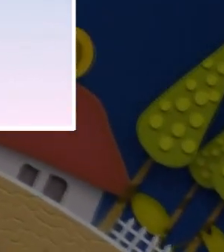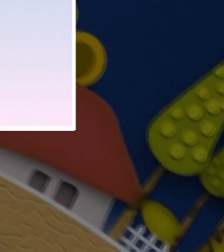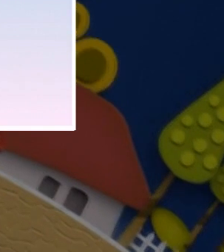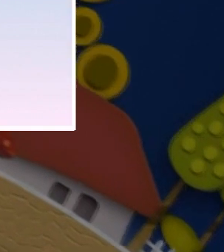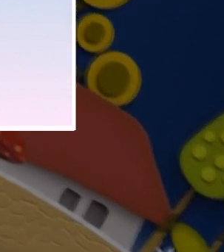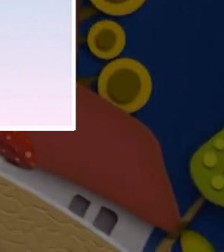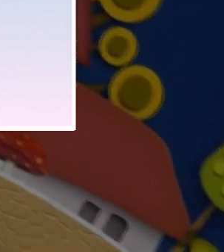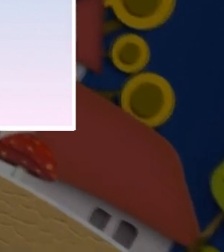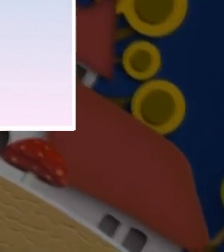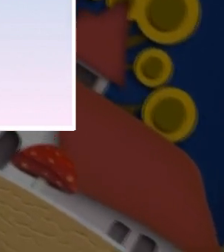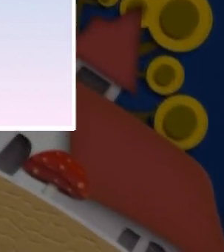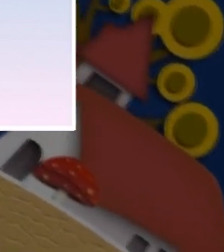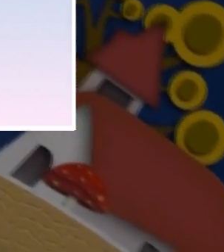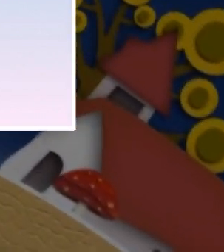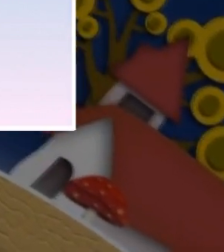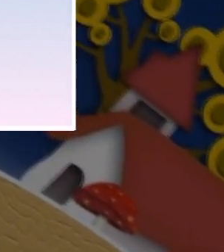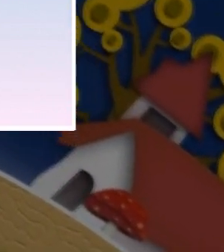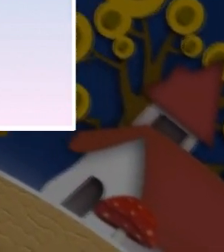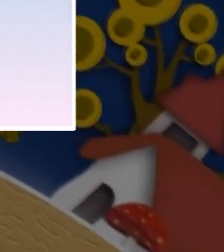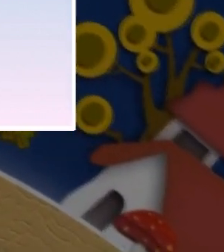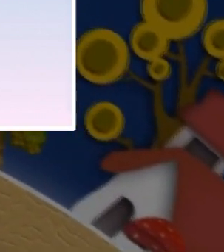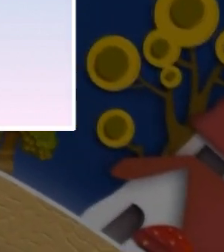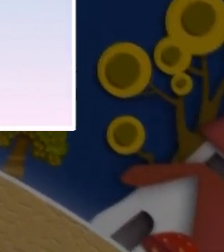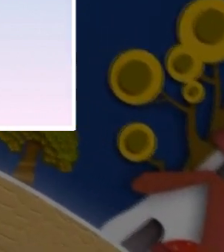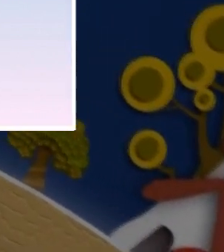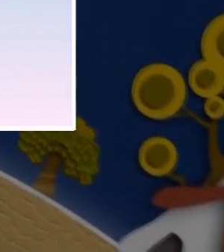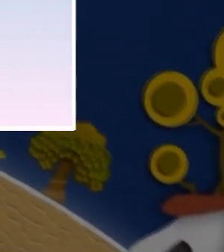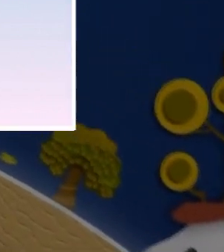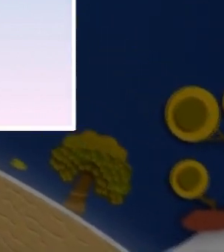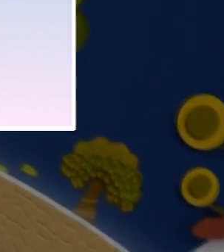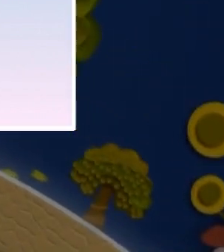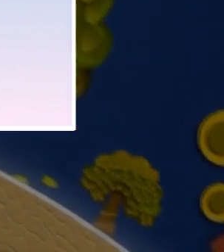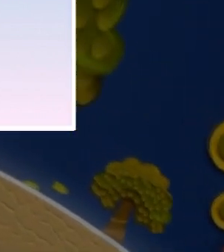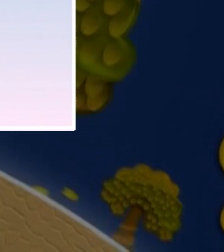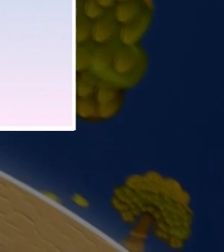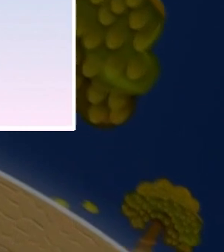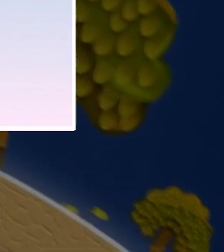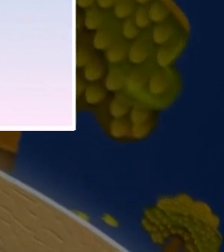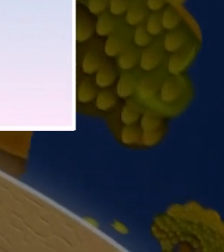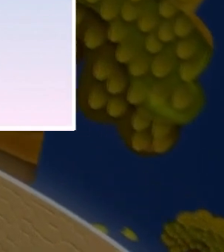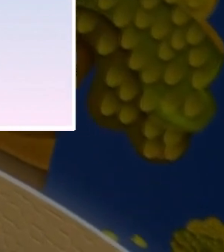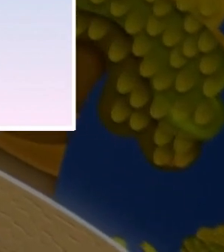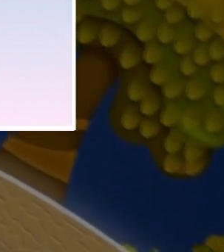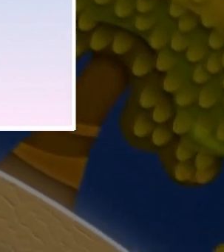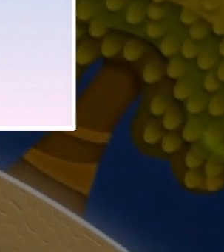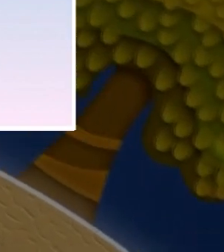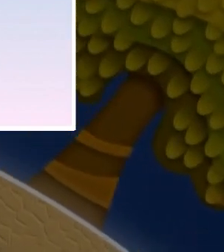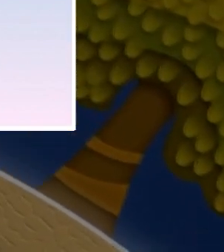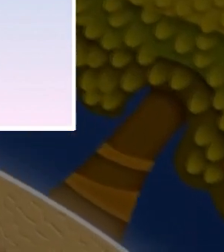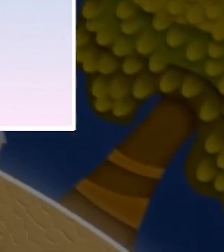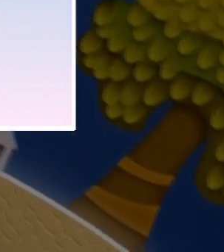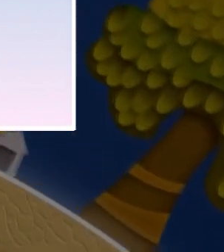Эдэн хэврэг, эзнэн мөнх. Энэ жилдээ даалим, ирэх жил чисчүү тарг